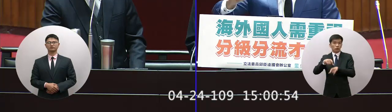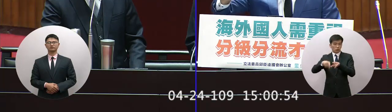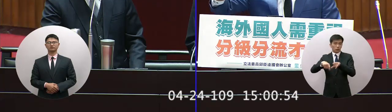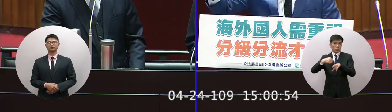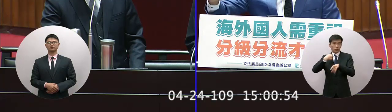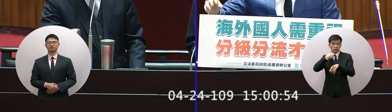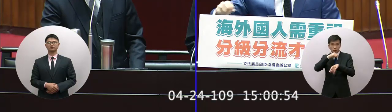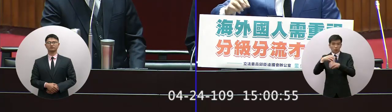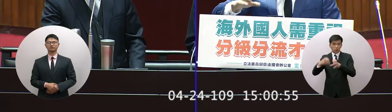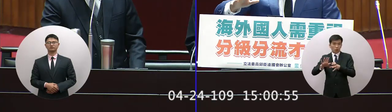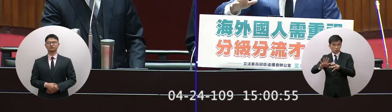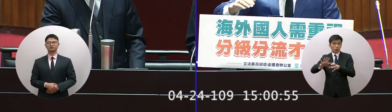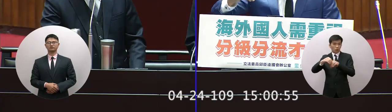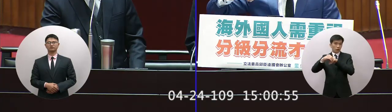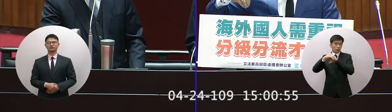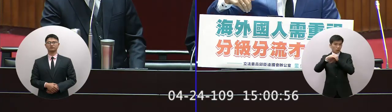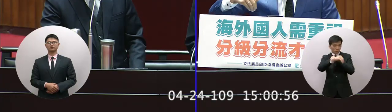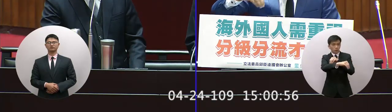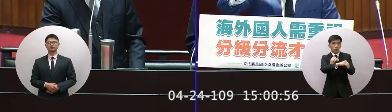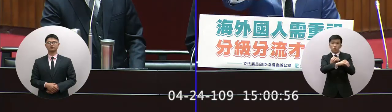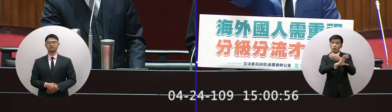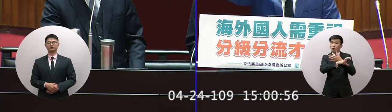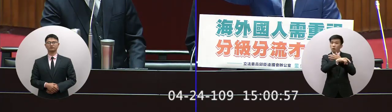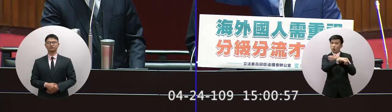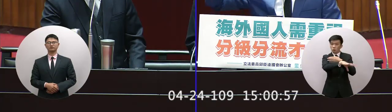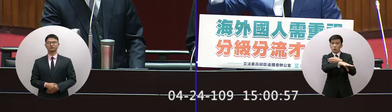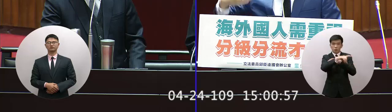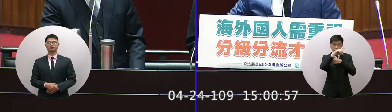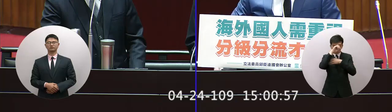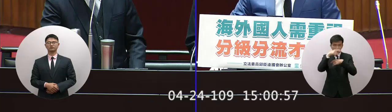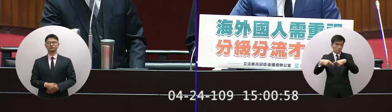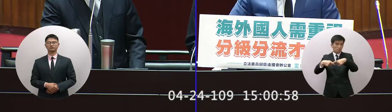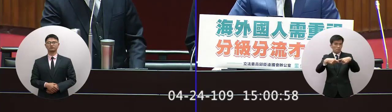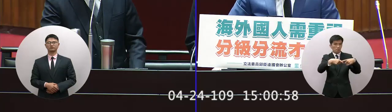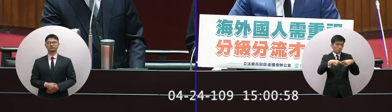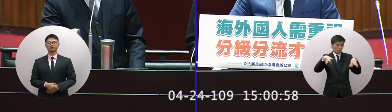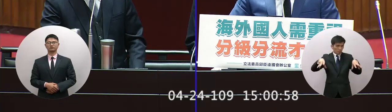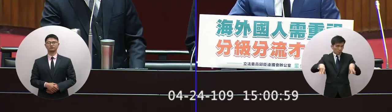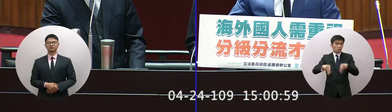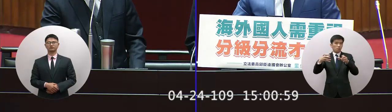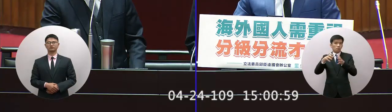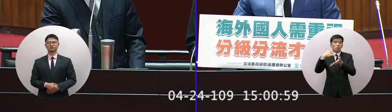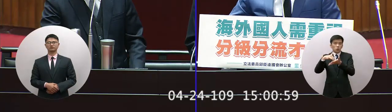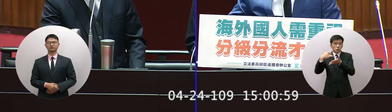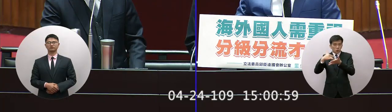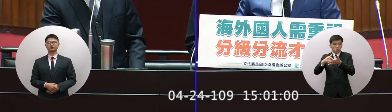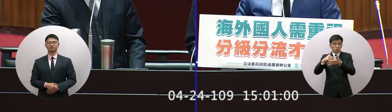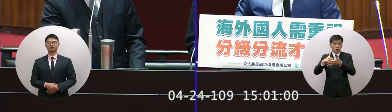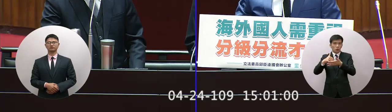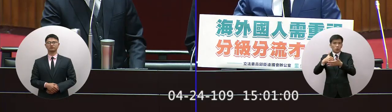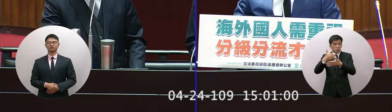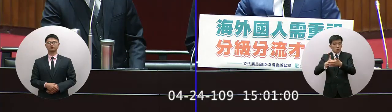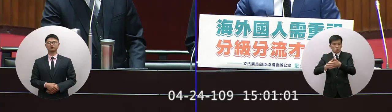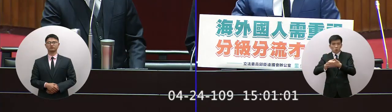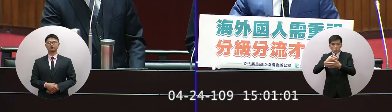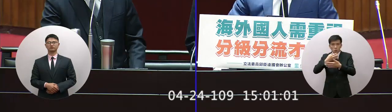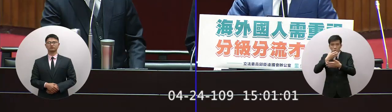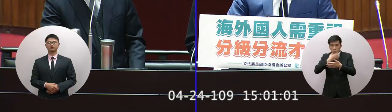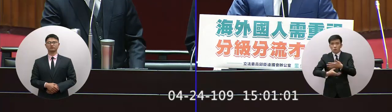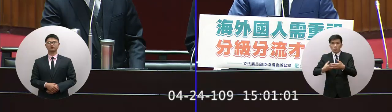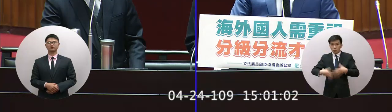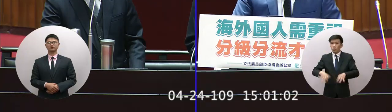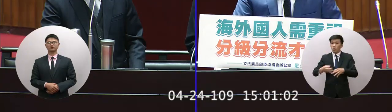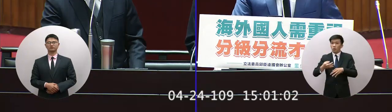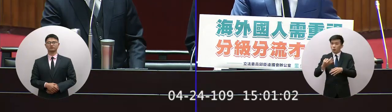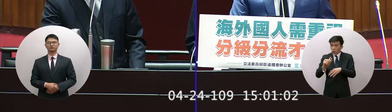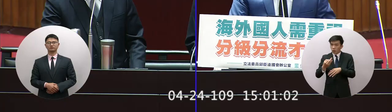你有分公司在东南亚或其他国家，可以用集团式的营业损失来认列，然后协助他们在国内扩大他